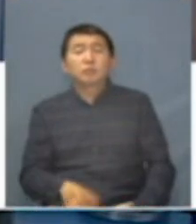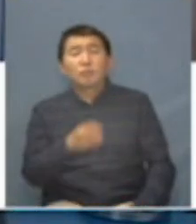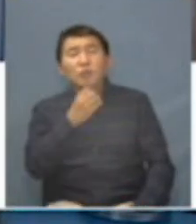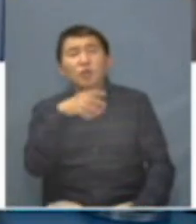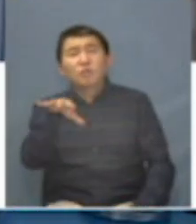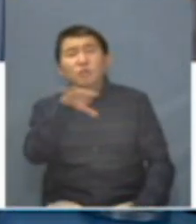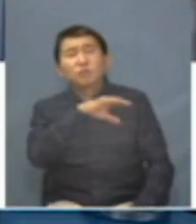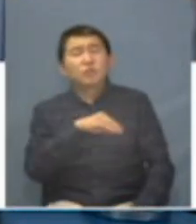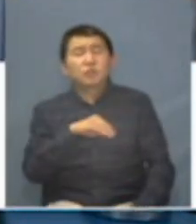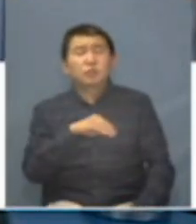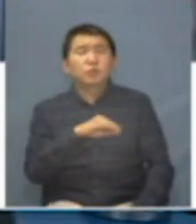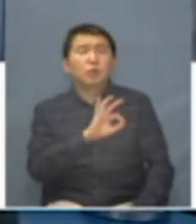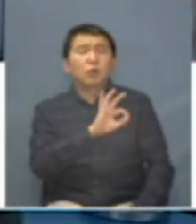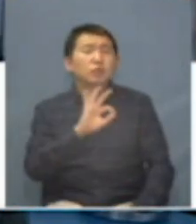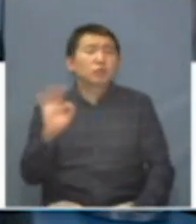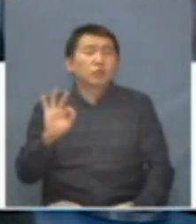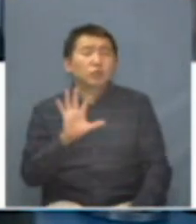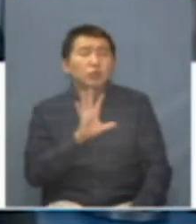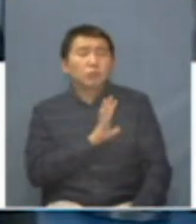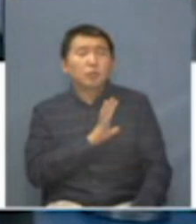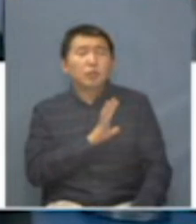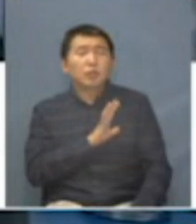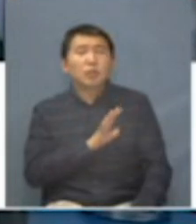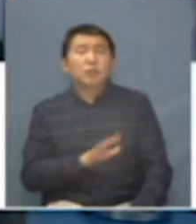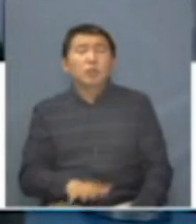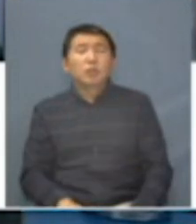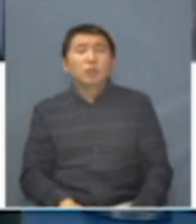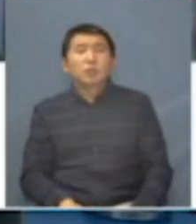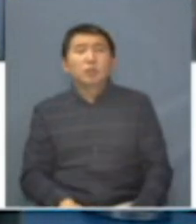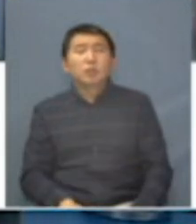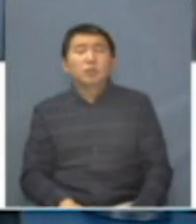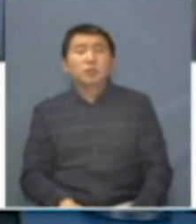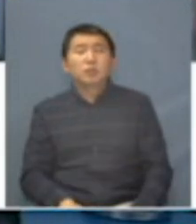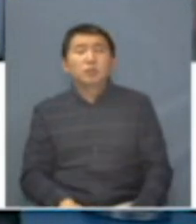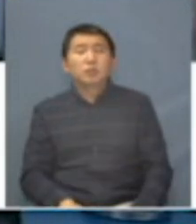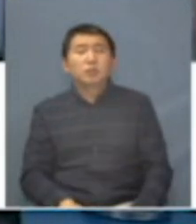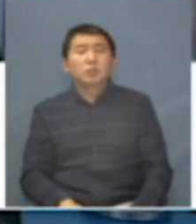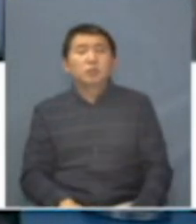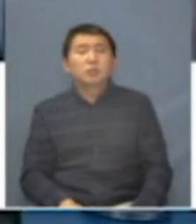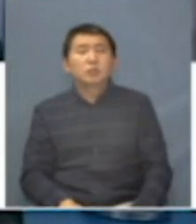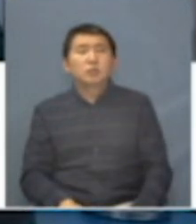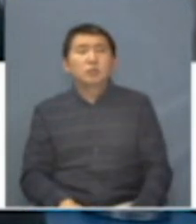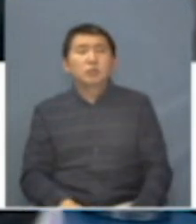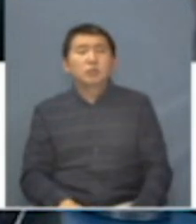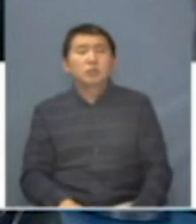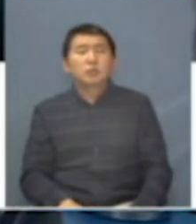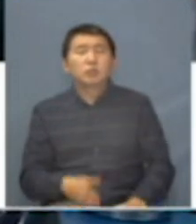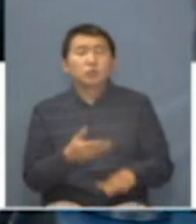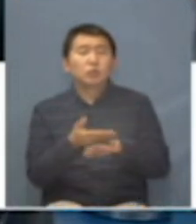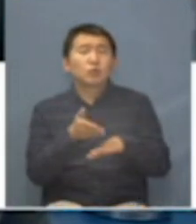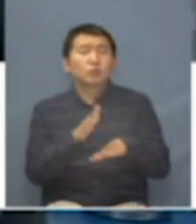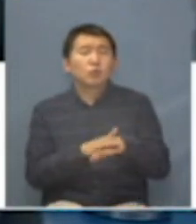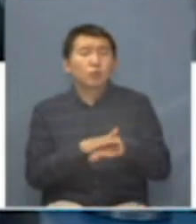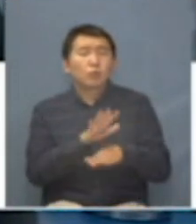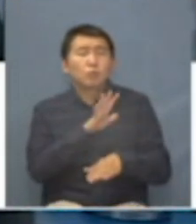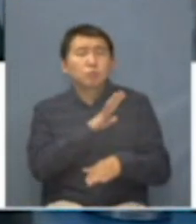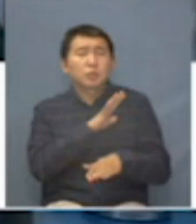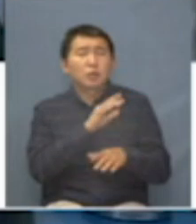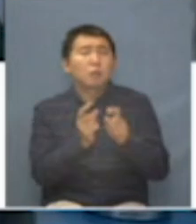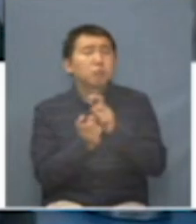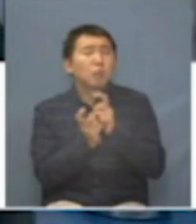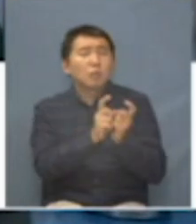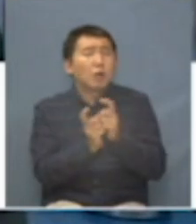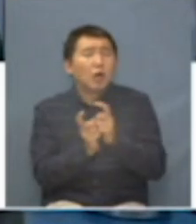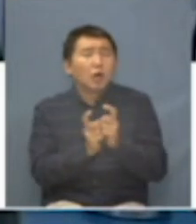келген. Әлердің бірінші номерлары ешкіммен оңай болған жоқ. Бәрі Аллаһтың қалауымен осы